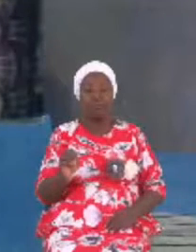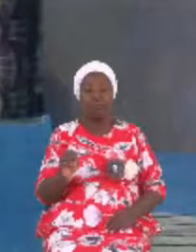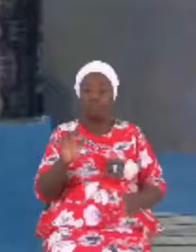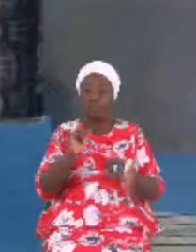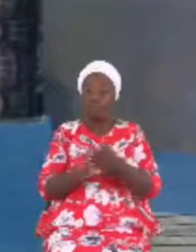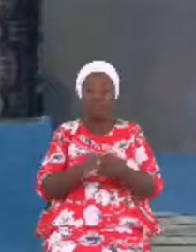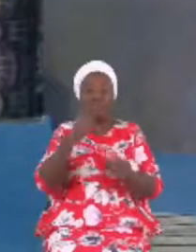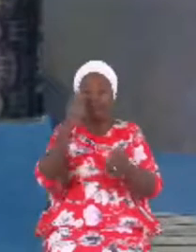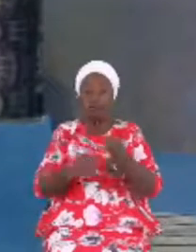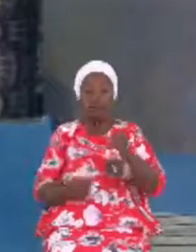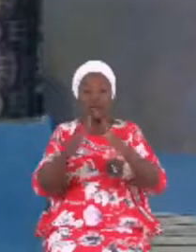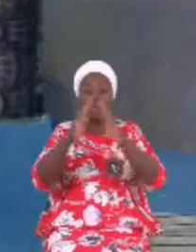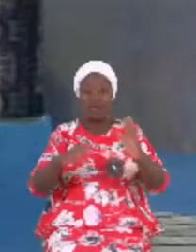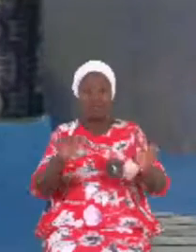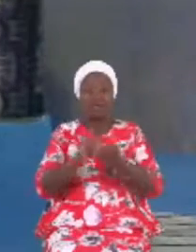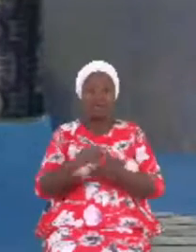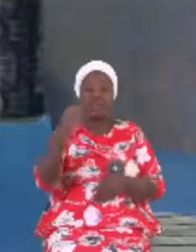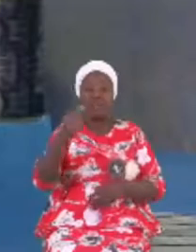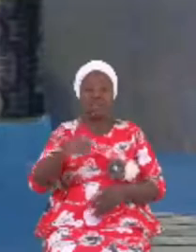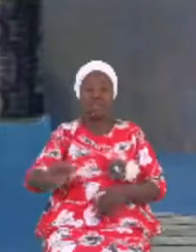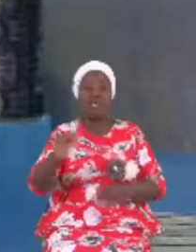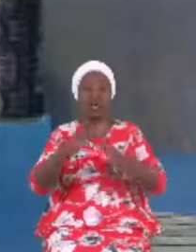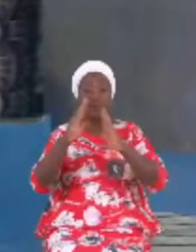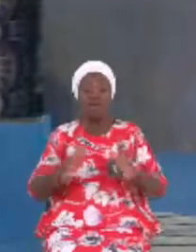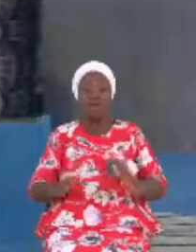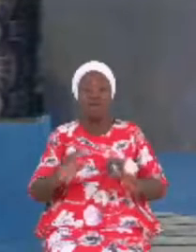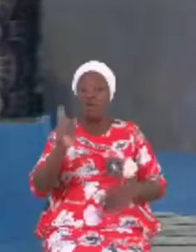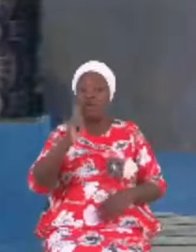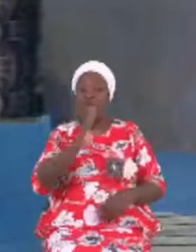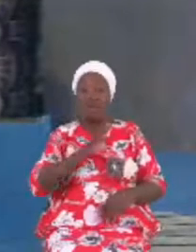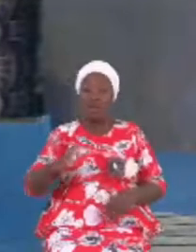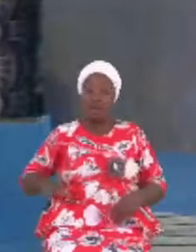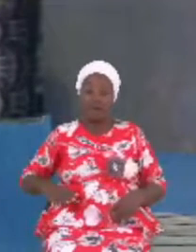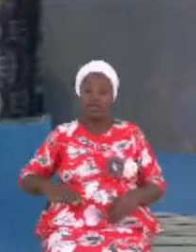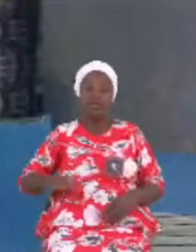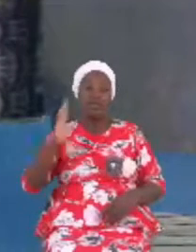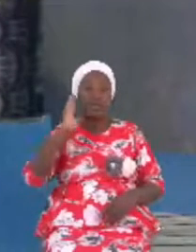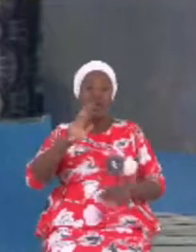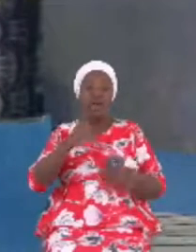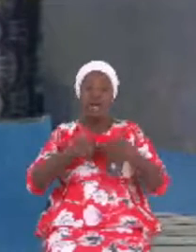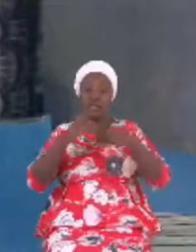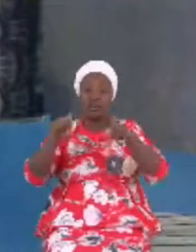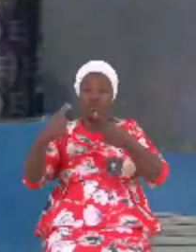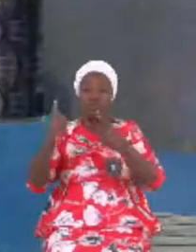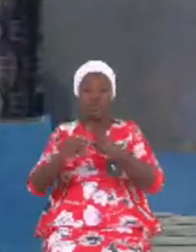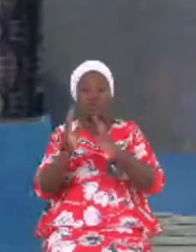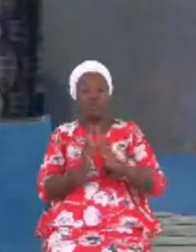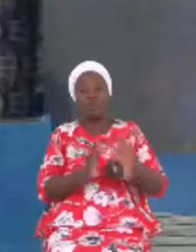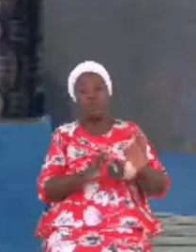Cette maison finale, cette maison éternelle, où Christ est allé nous